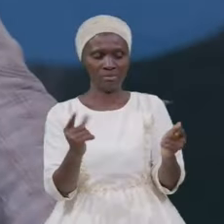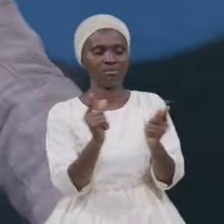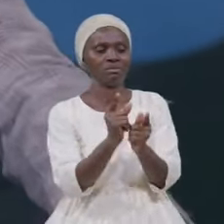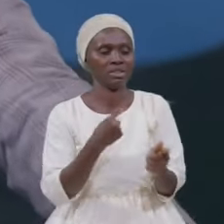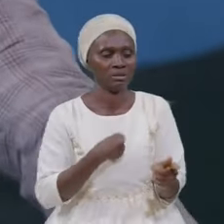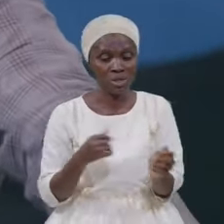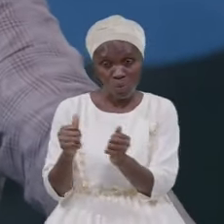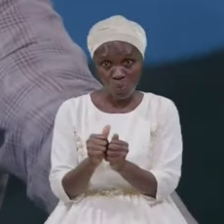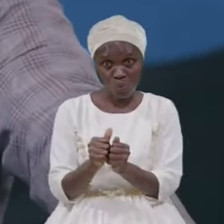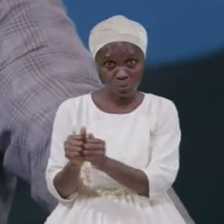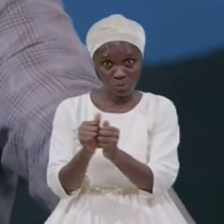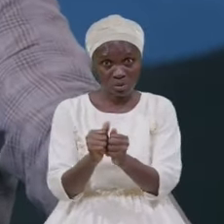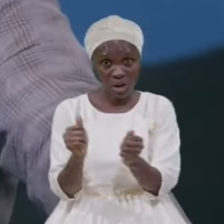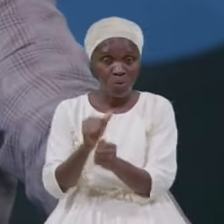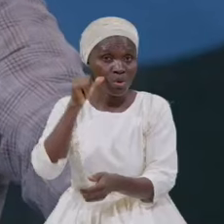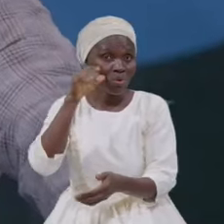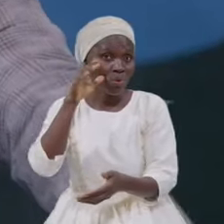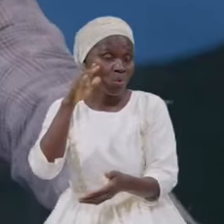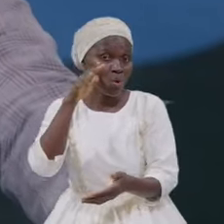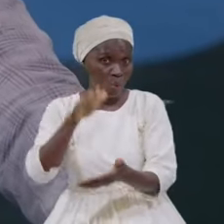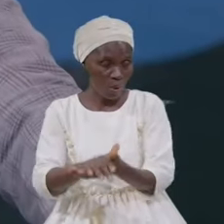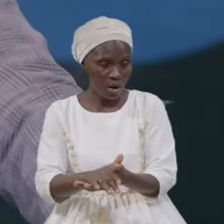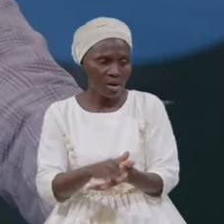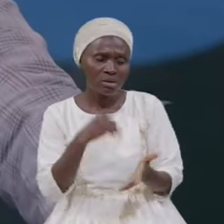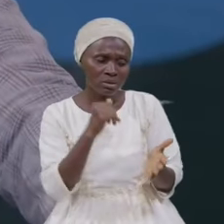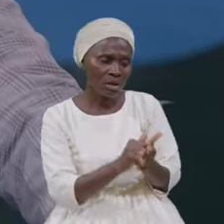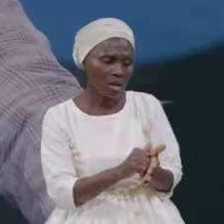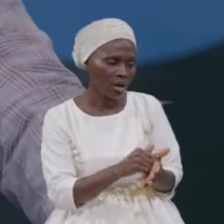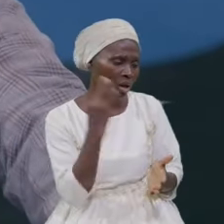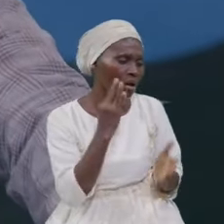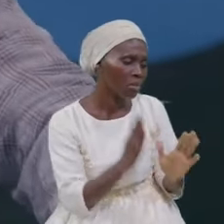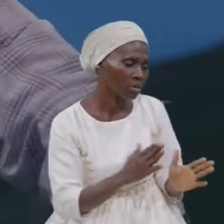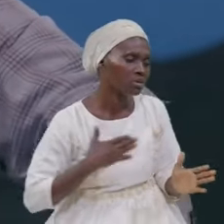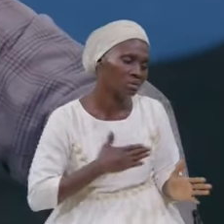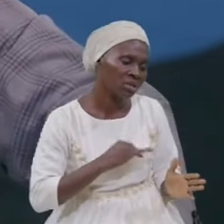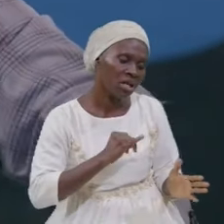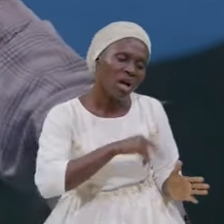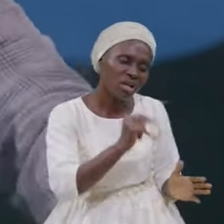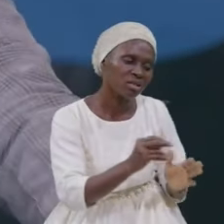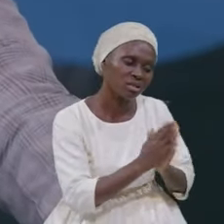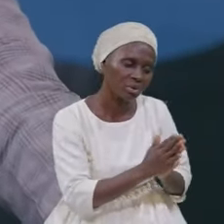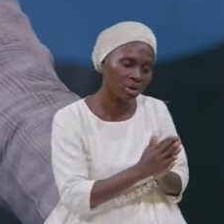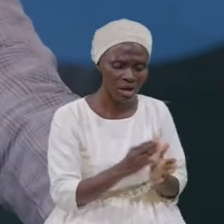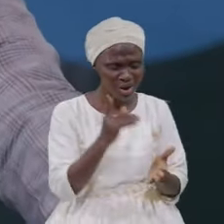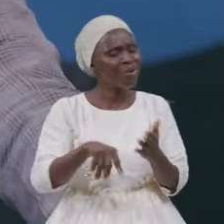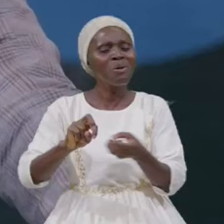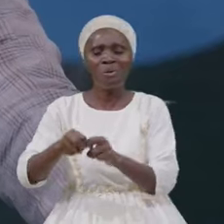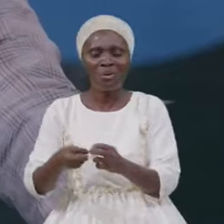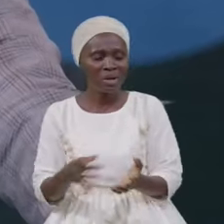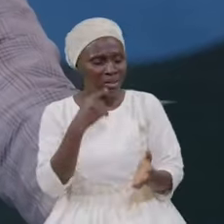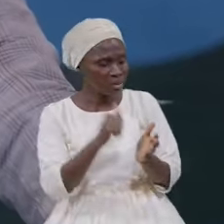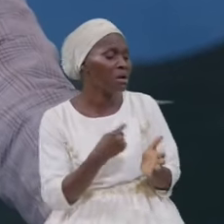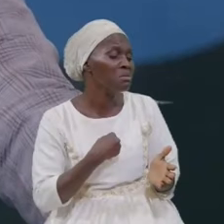dit, pasteur, j'ai besoin de la prière. J'ai dit, quel est le problème? Il dit, je suis malade,